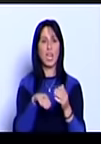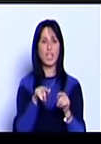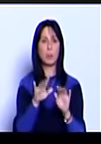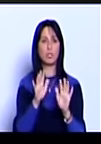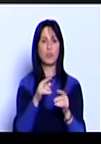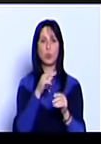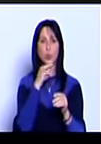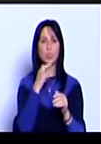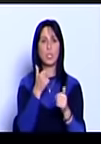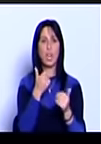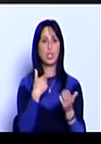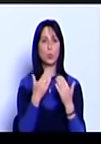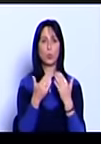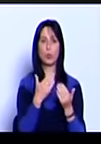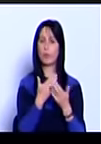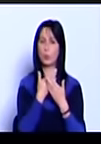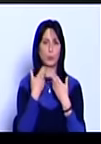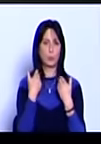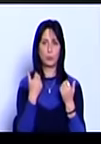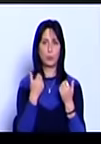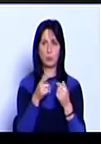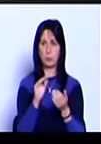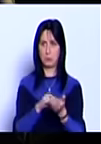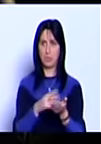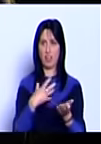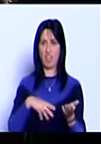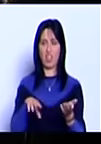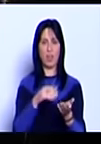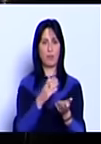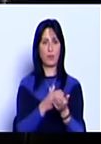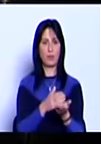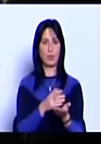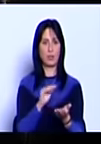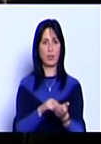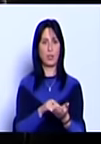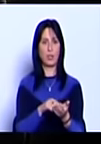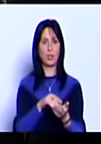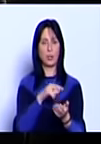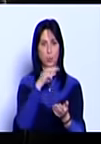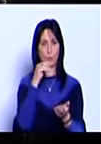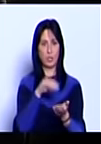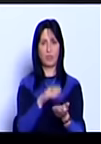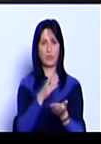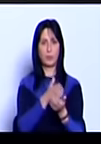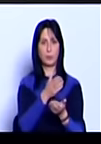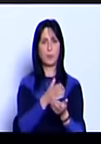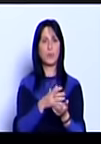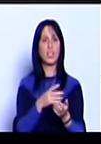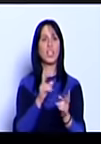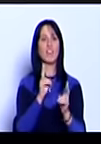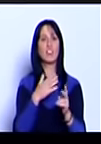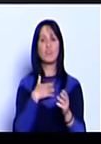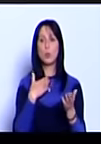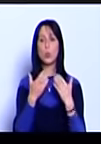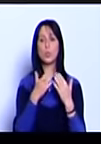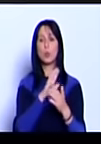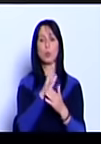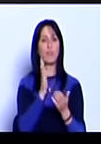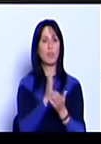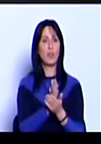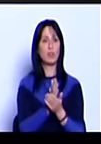შემთხვევაში რუსეთთან კარგი ურთიერთობა არ აქვს. საქართველოს ურთიერთობაც არ აქვს. ყველაში გულისხმება, ყველა ვისთანაც ჩვენ ურთიერთობა